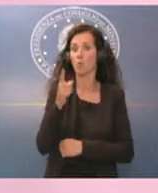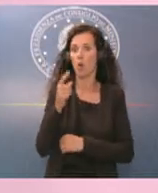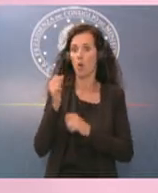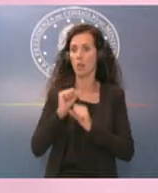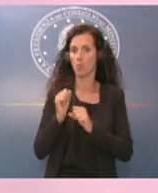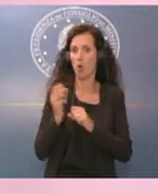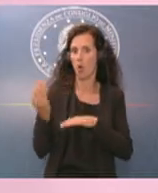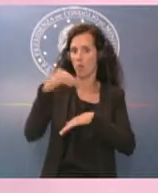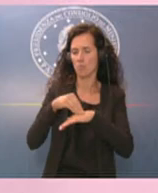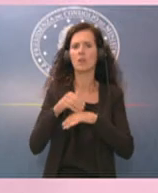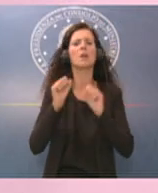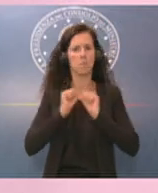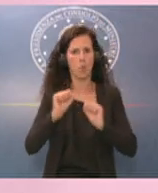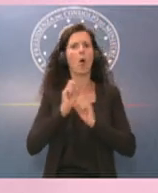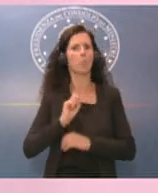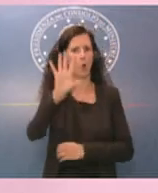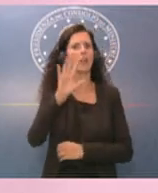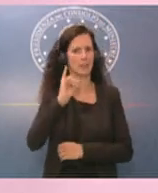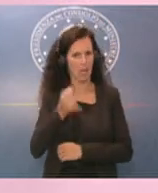Possiamo eventualmente proiettarle.